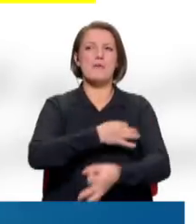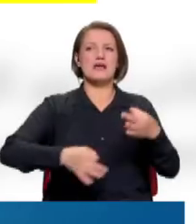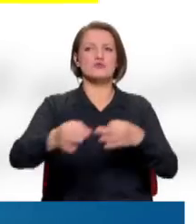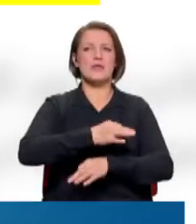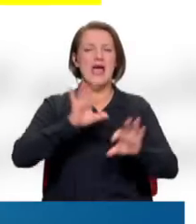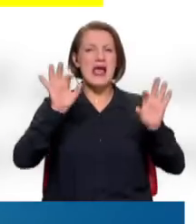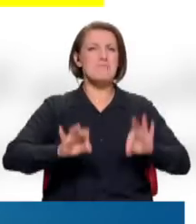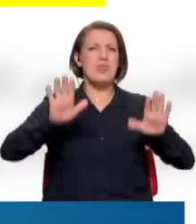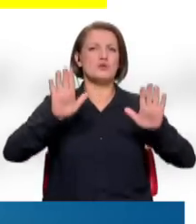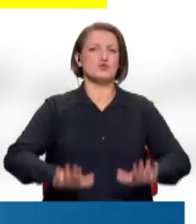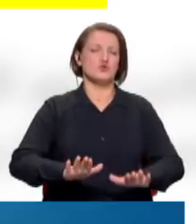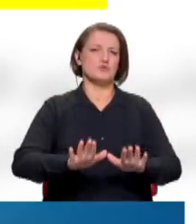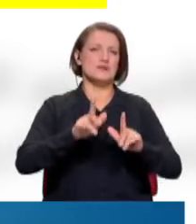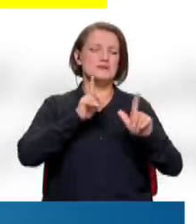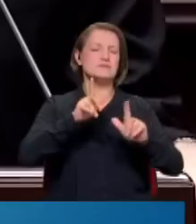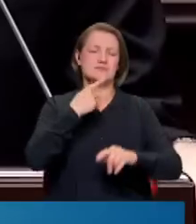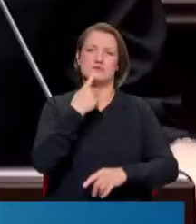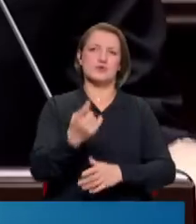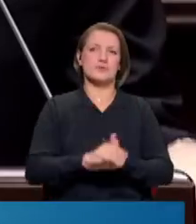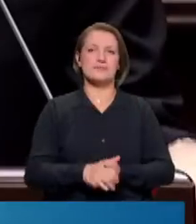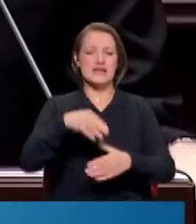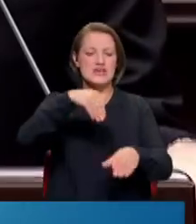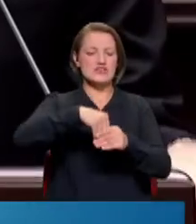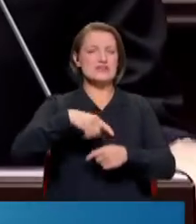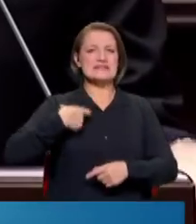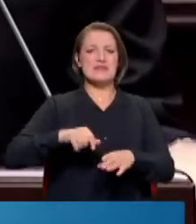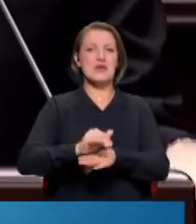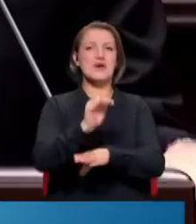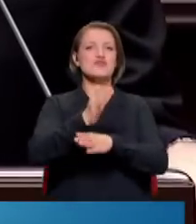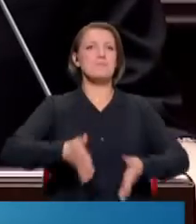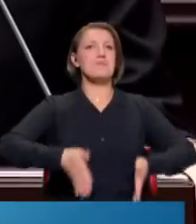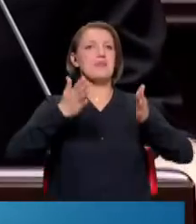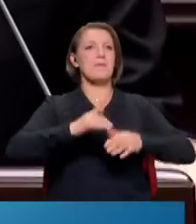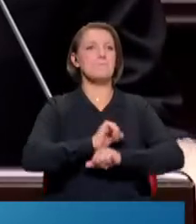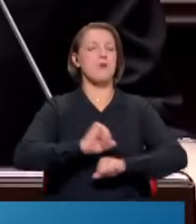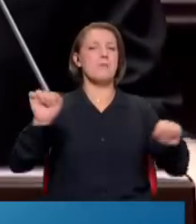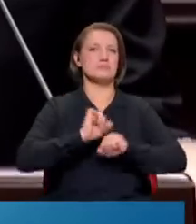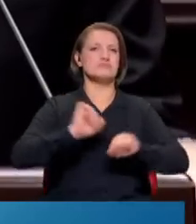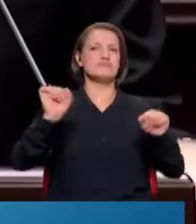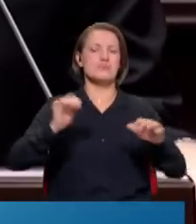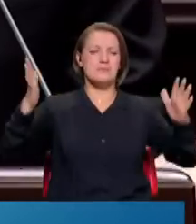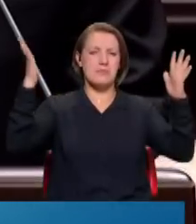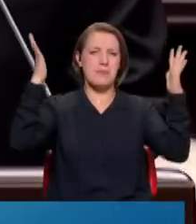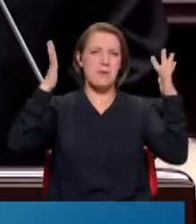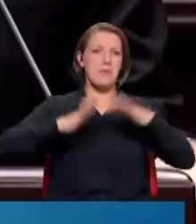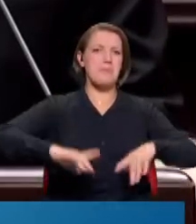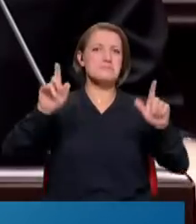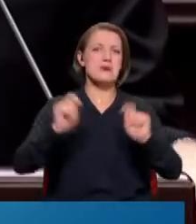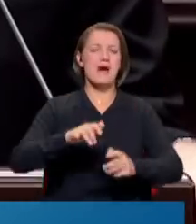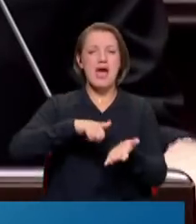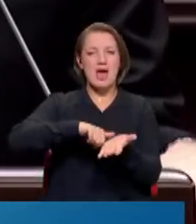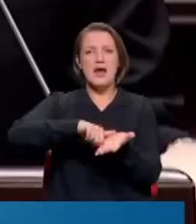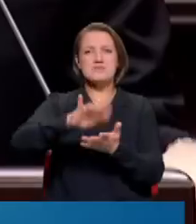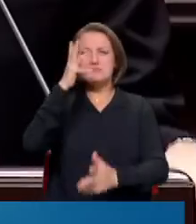lın derhal durdurulması çağrımı yineliyorum içinde sivillerin yaşadığı binaları bombalarla yerle Yeksan ederek her